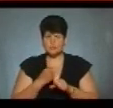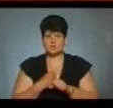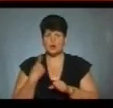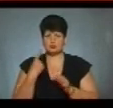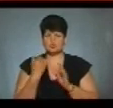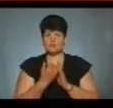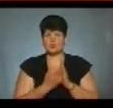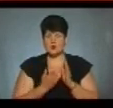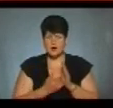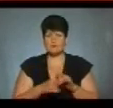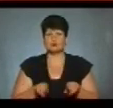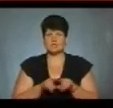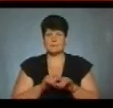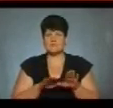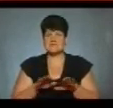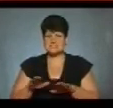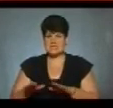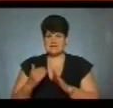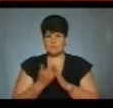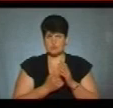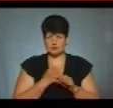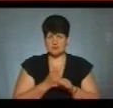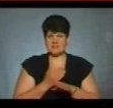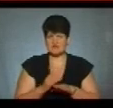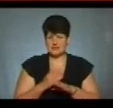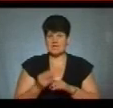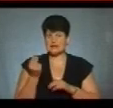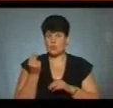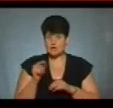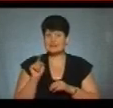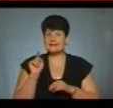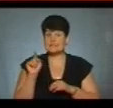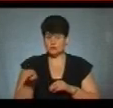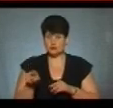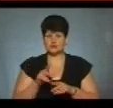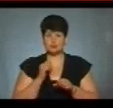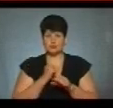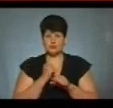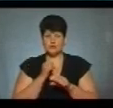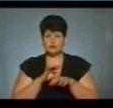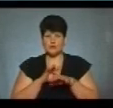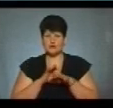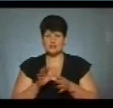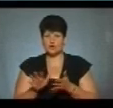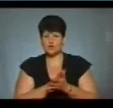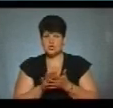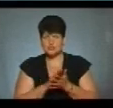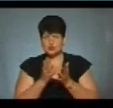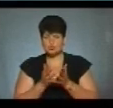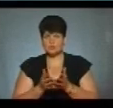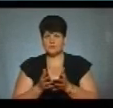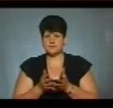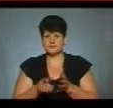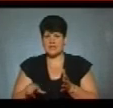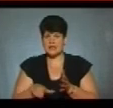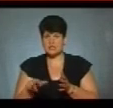обласну програму, також місцеві програми розробити і виділяти кошти для того, щоб проводити розчистку річок, доглядати, ну і не засмічувати